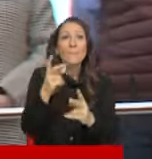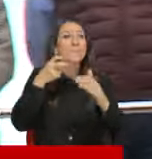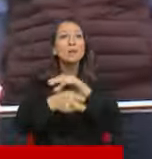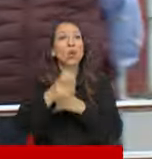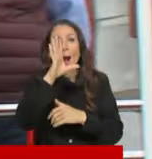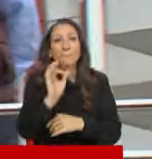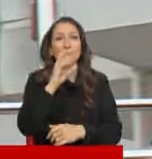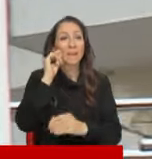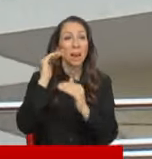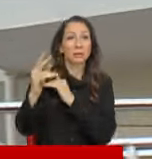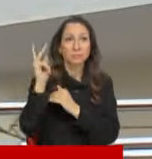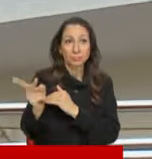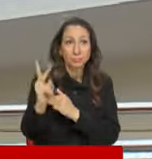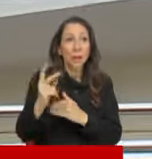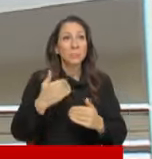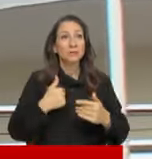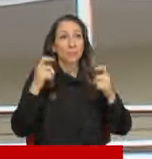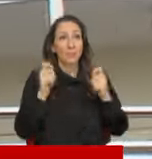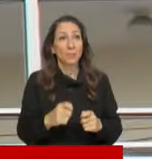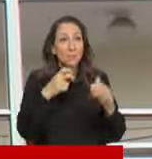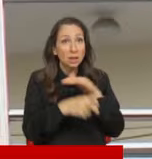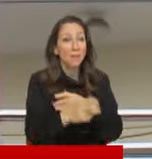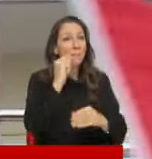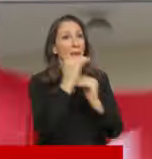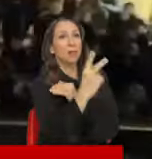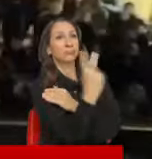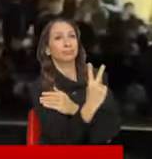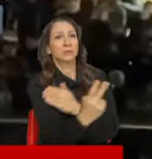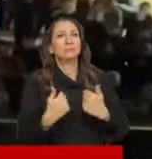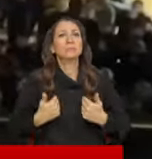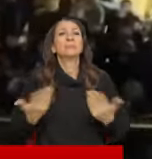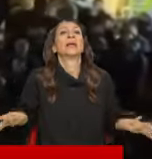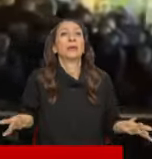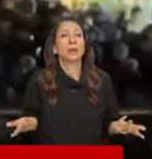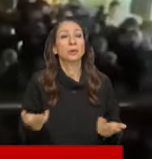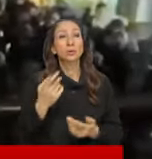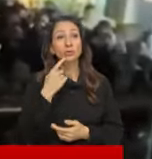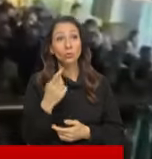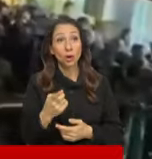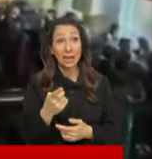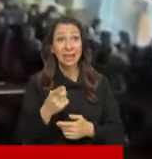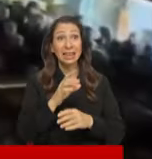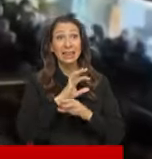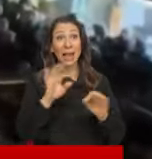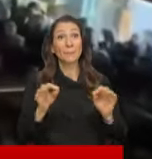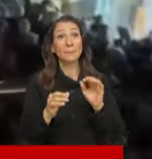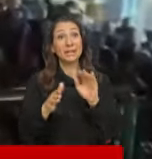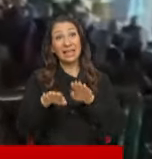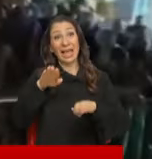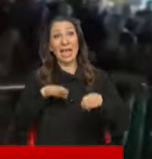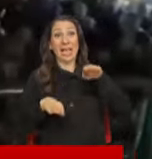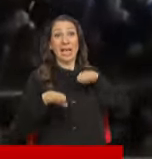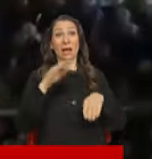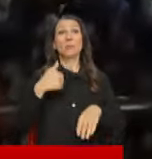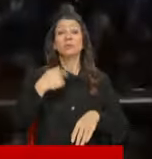Milletin malı Bizim yaptığımız Metro da Milletin malı diyor ki Tam Gaz geri Biz